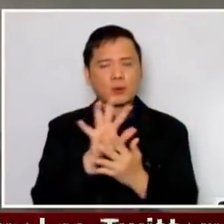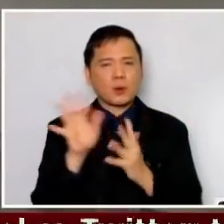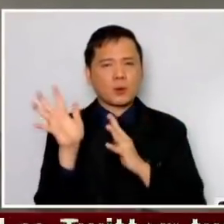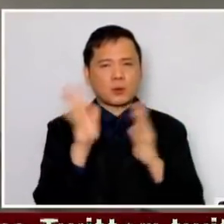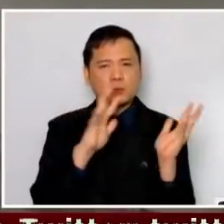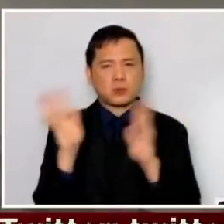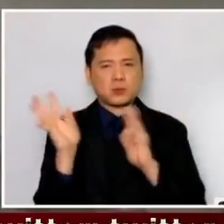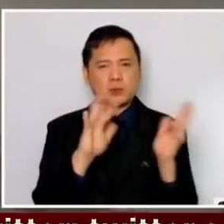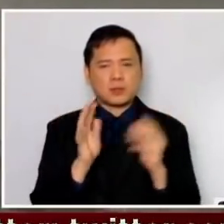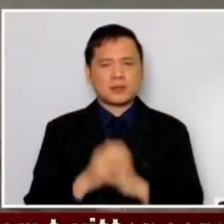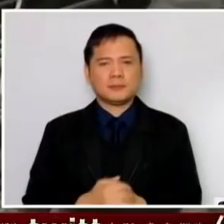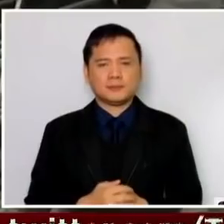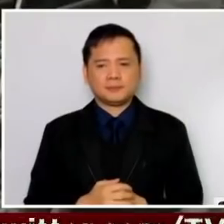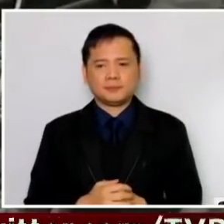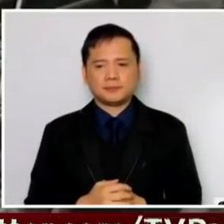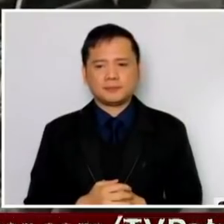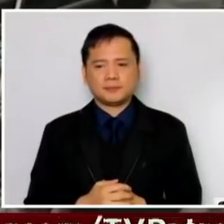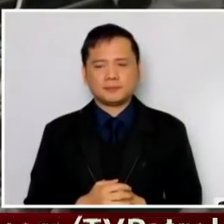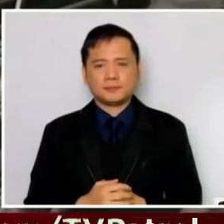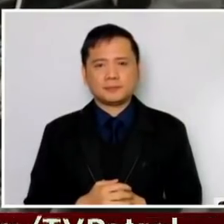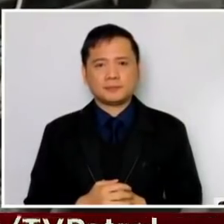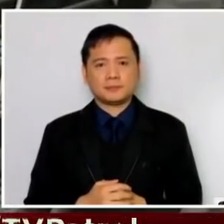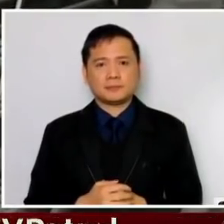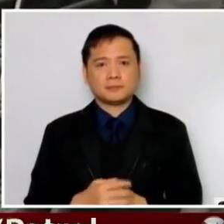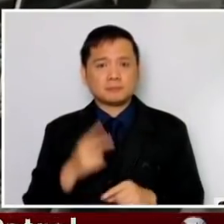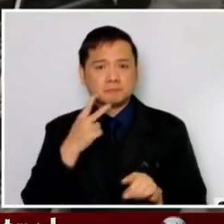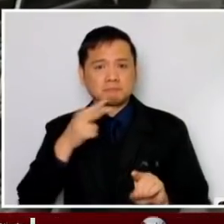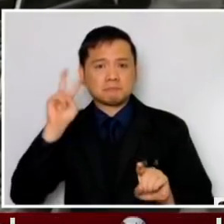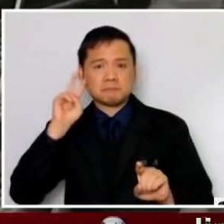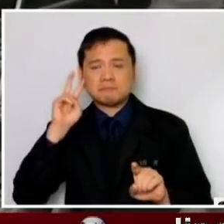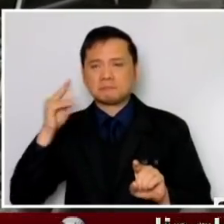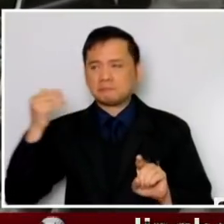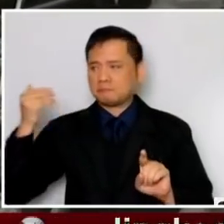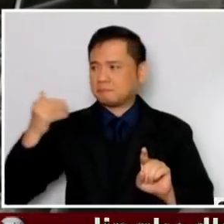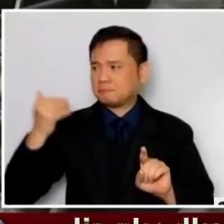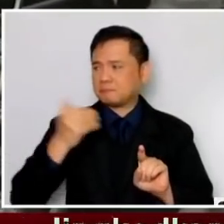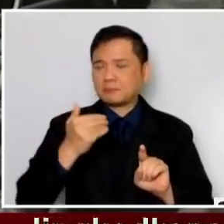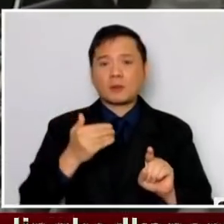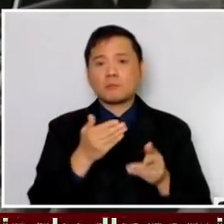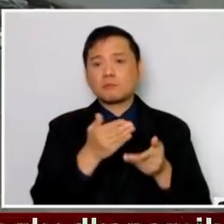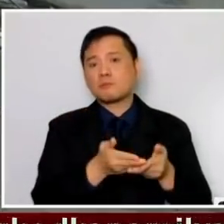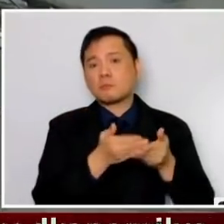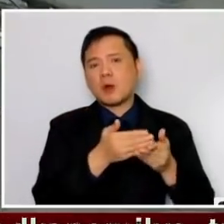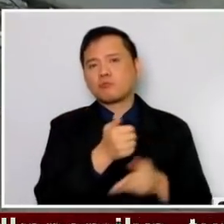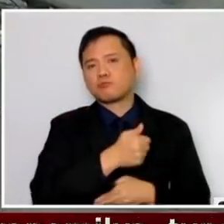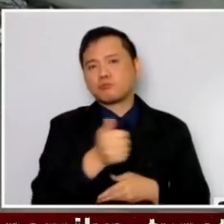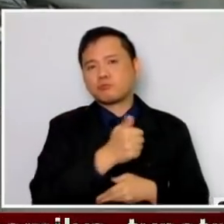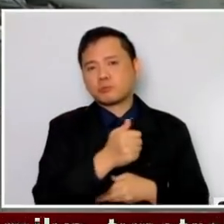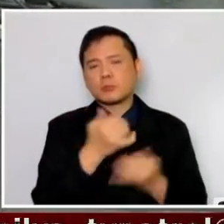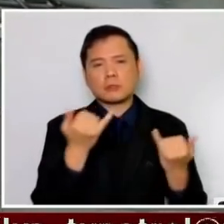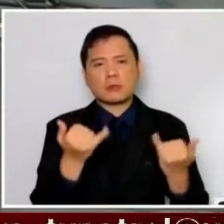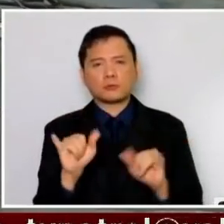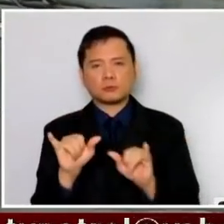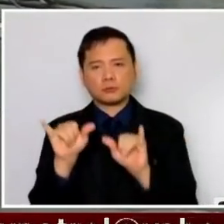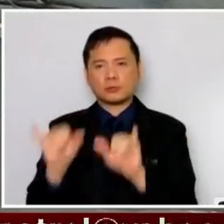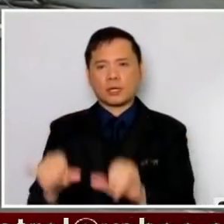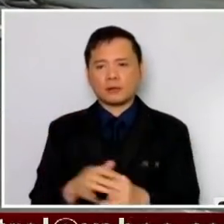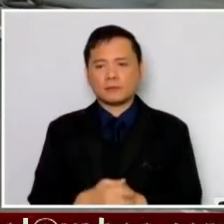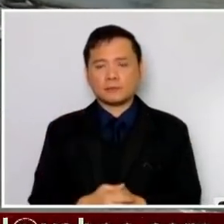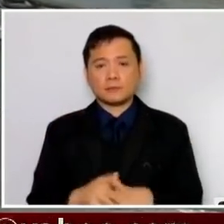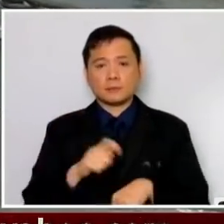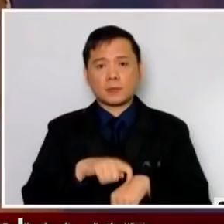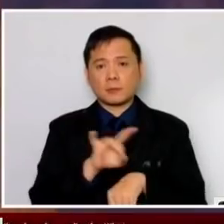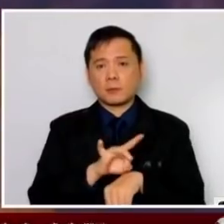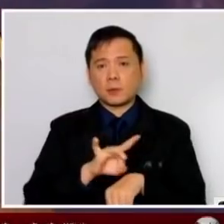Hindi tulad ng karaniwang araw, walang umaalis sa dumadaong na bangkang bumibiyahe sa isla ng Guimaras bago mag-alas 8 ng umaga araw